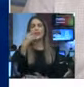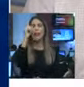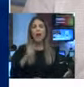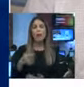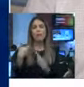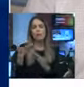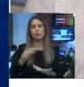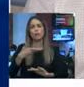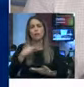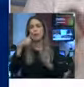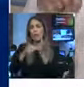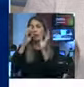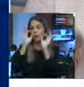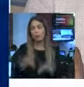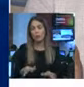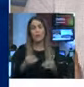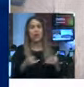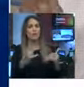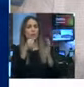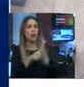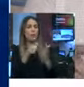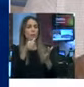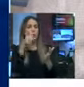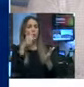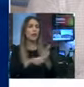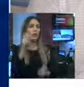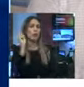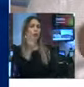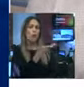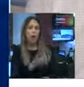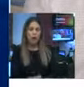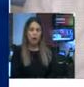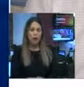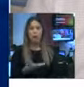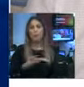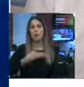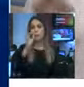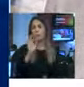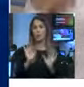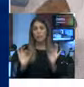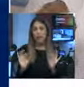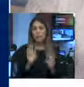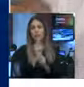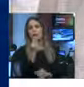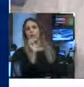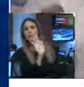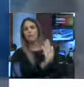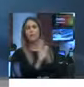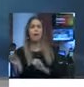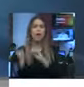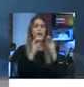עוזבים, שהמדינה תפתח את בנק הדואר שהוא שלה, שבנק הדואר, אם לא מקבלים ריבית, אז שישימו את הכסף בנק הדואר, ואת ההשקעות